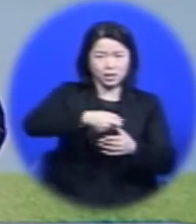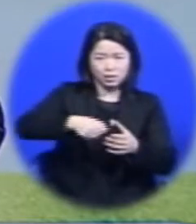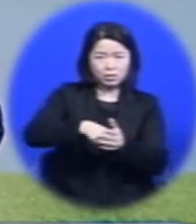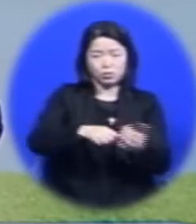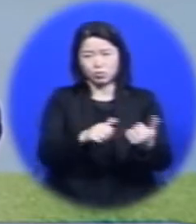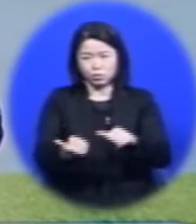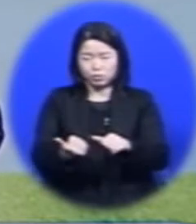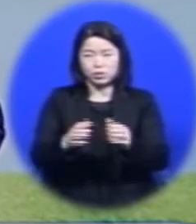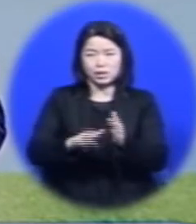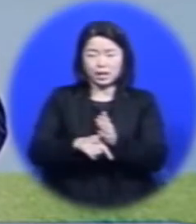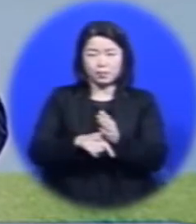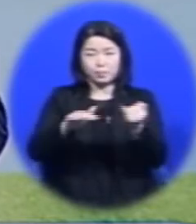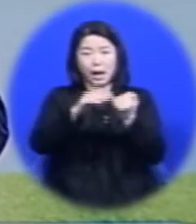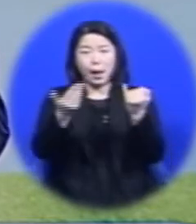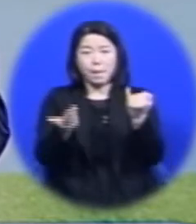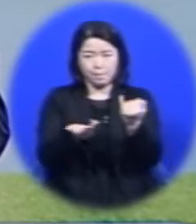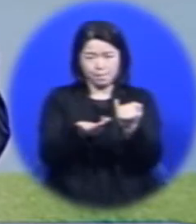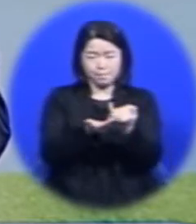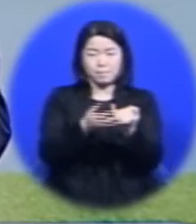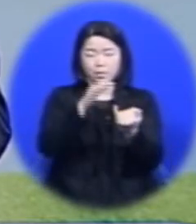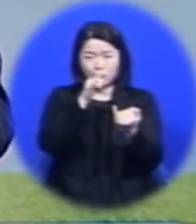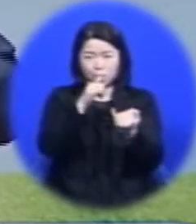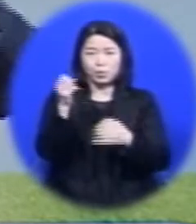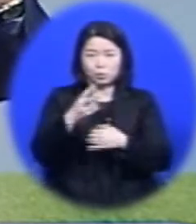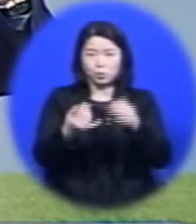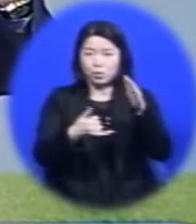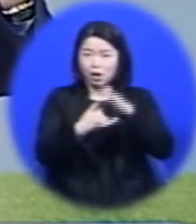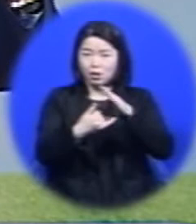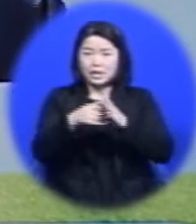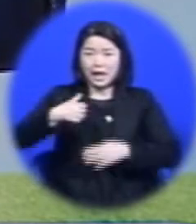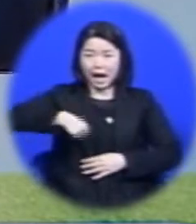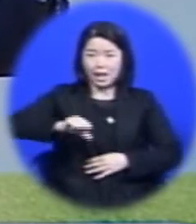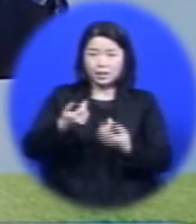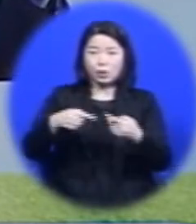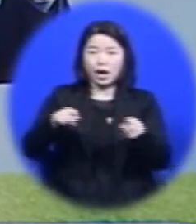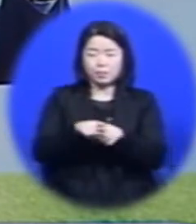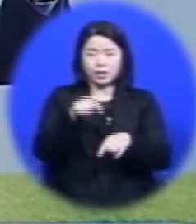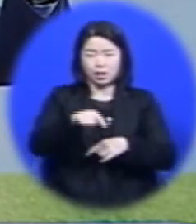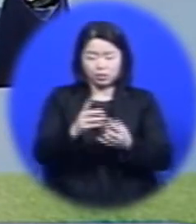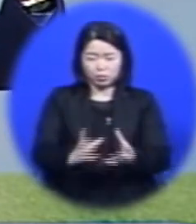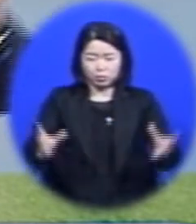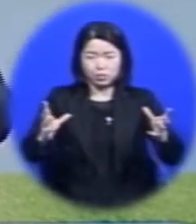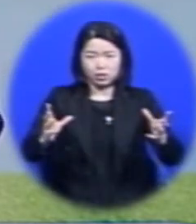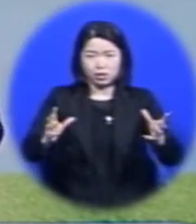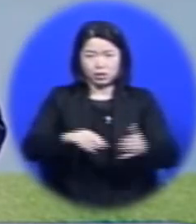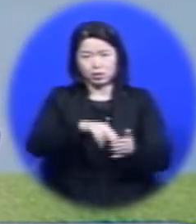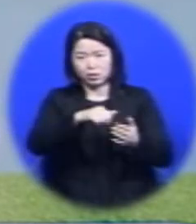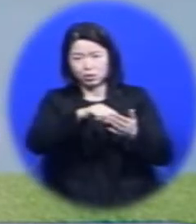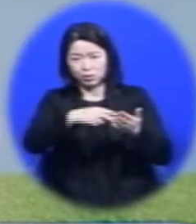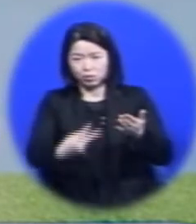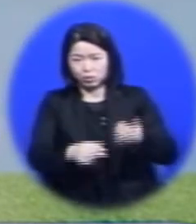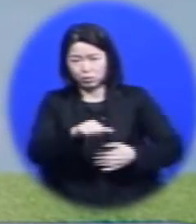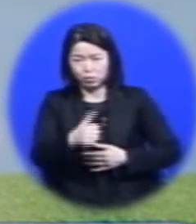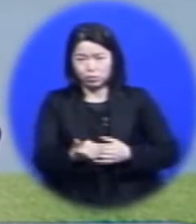안고 또 만삭인 상태에서 하나님 내 영어를 부탁합니다 그렇게 주님께